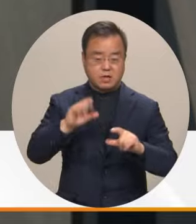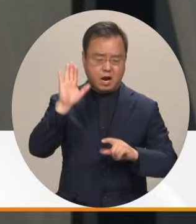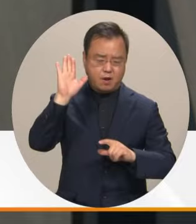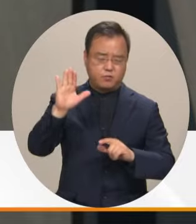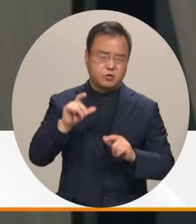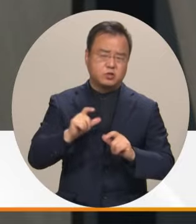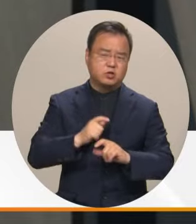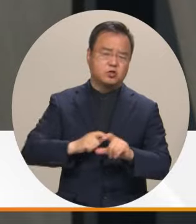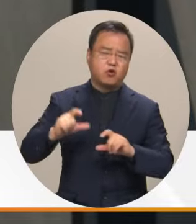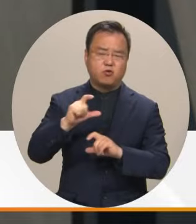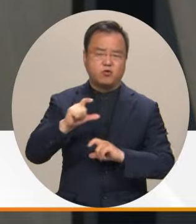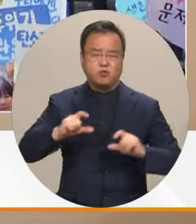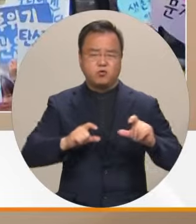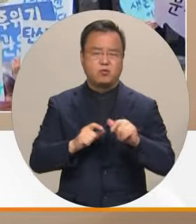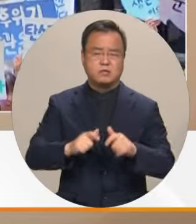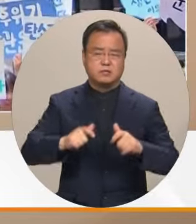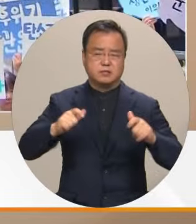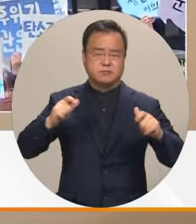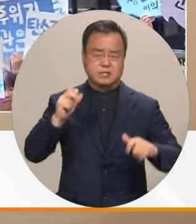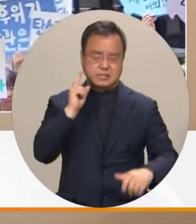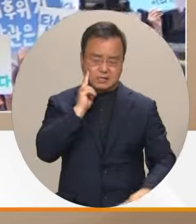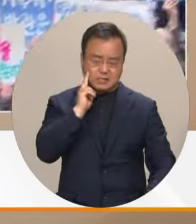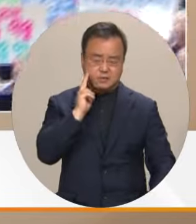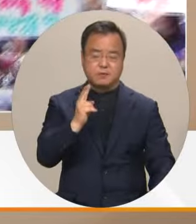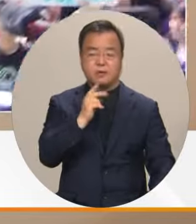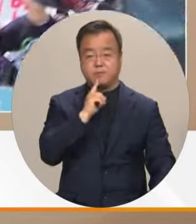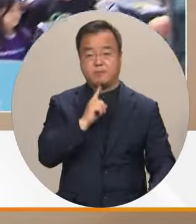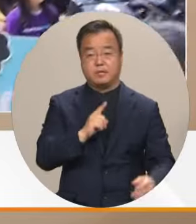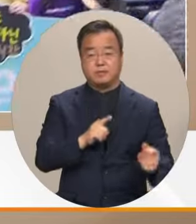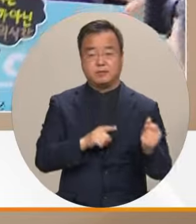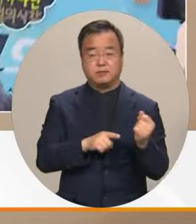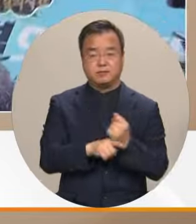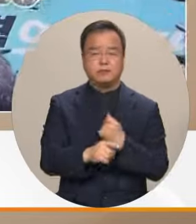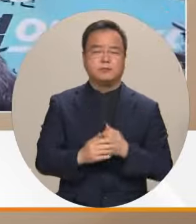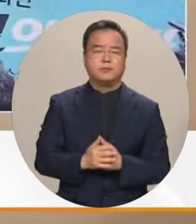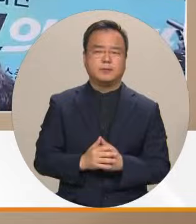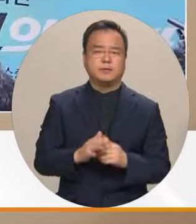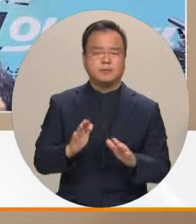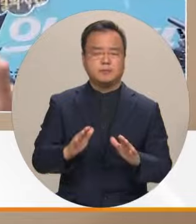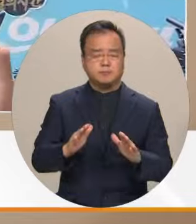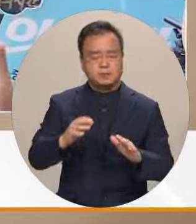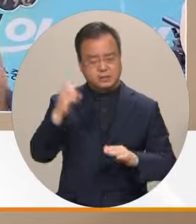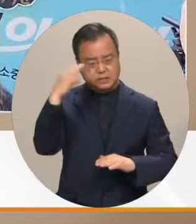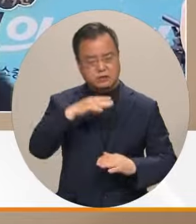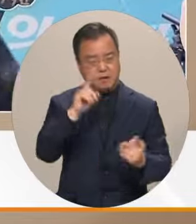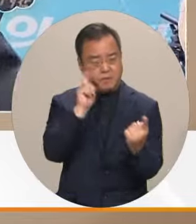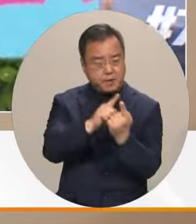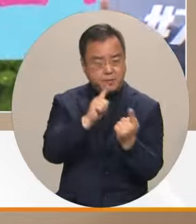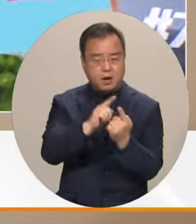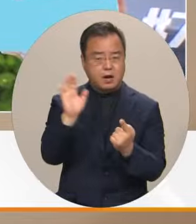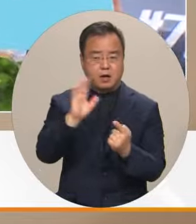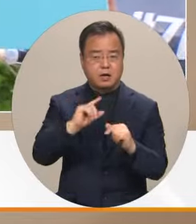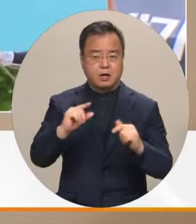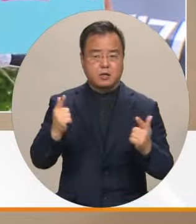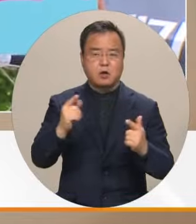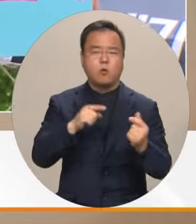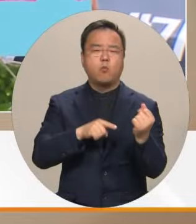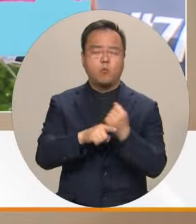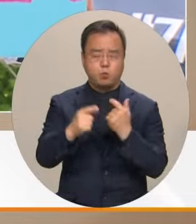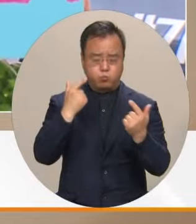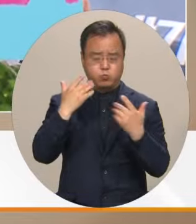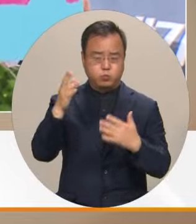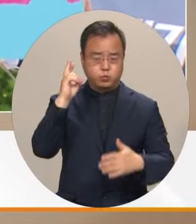앞으로훨씬더광범위하고심각해질것입니다.이는단순히 잠재적인위험이아니라, 과학적으로명확하게예측되고있는사실입니다.